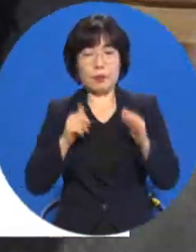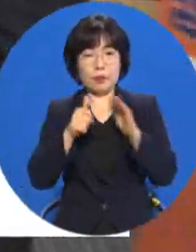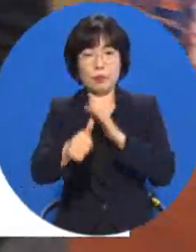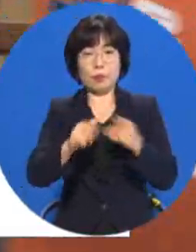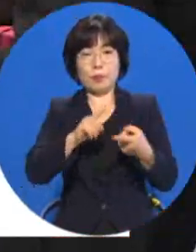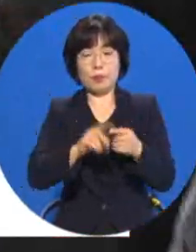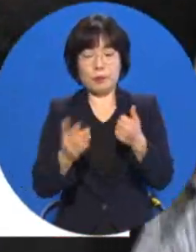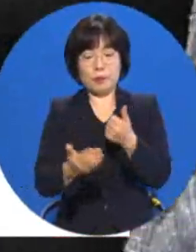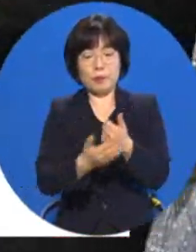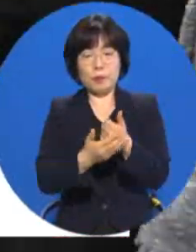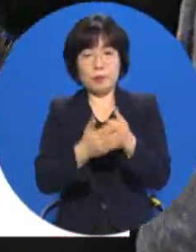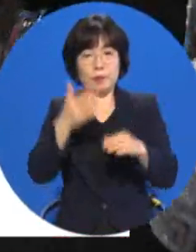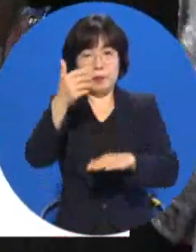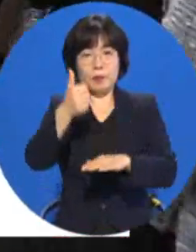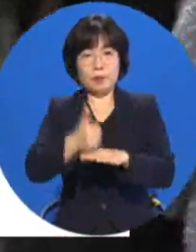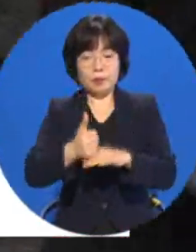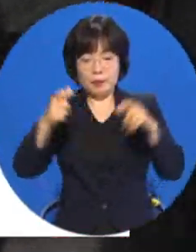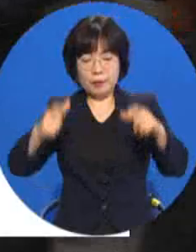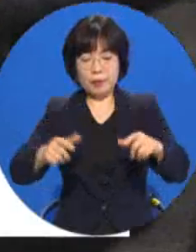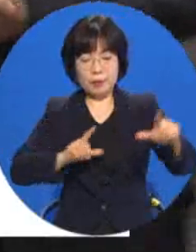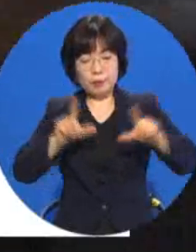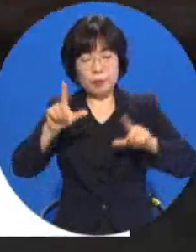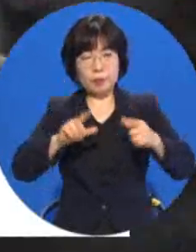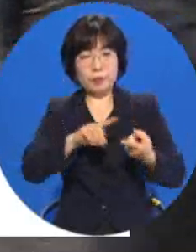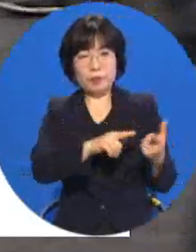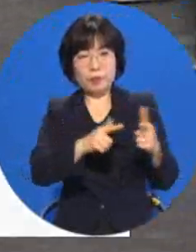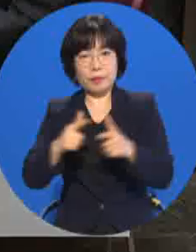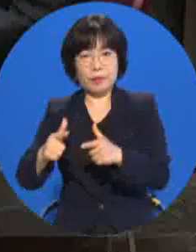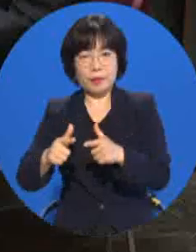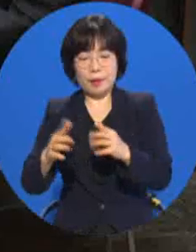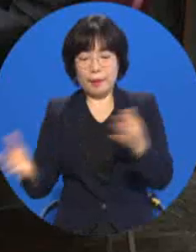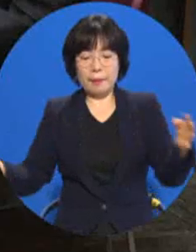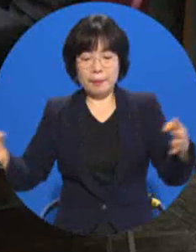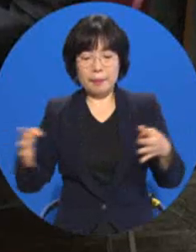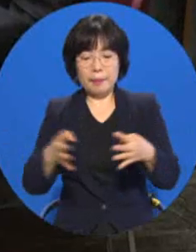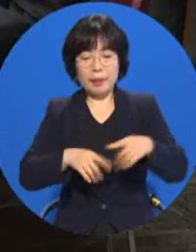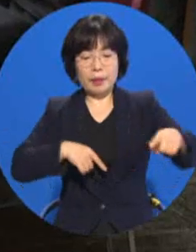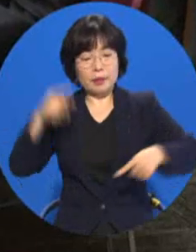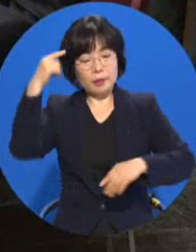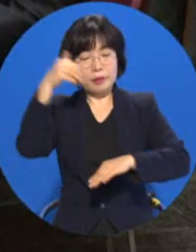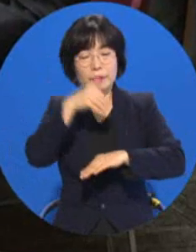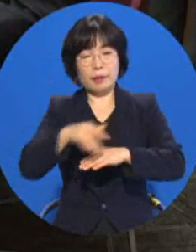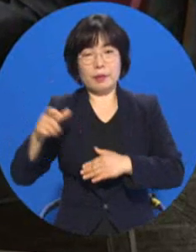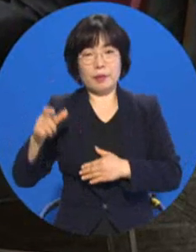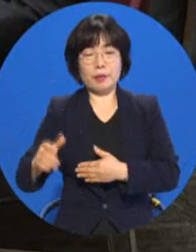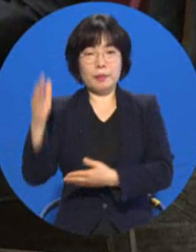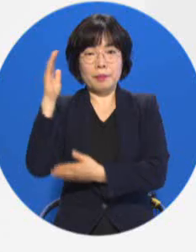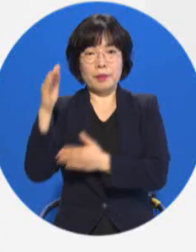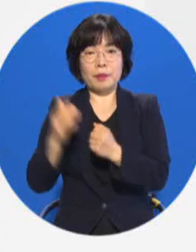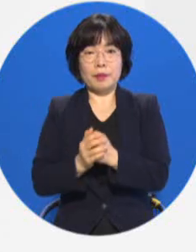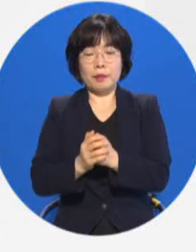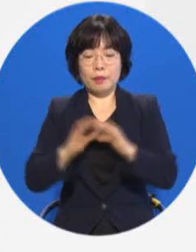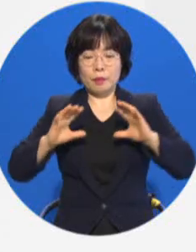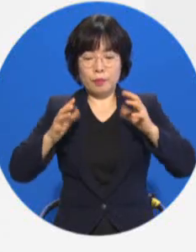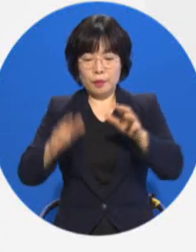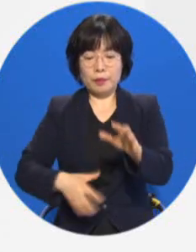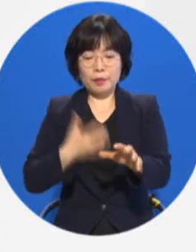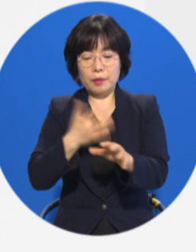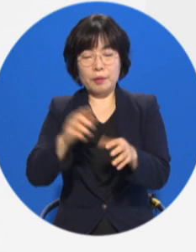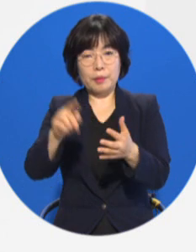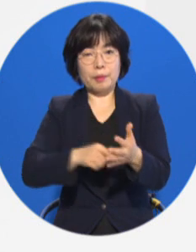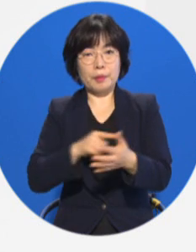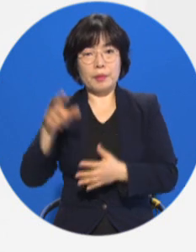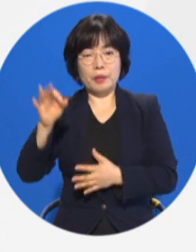대표의 지원을 통해 관내 정치 지형의 변화는 물론 협치의 정치를 강조하고 있습니다. 이와 함께